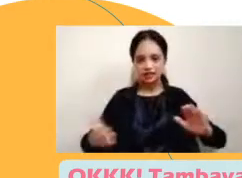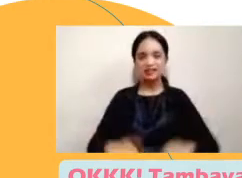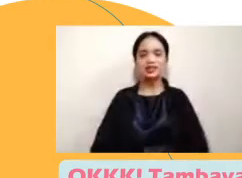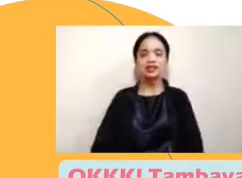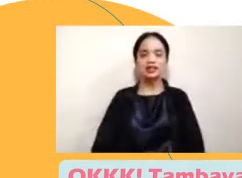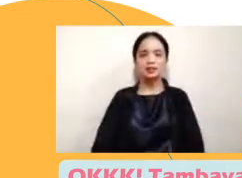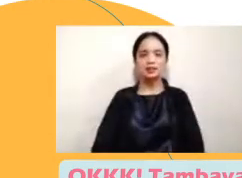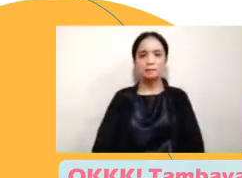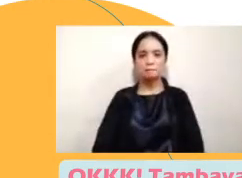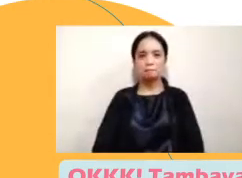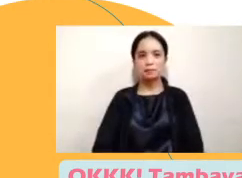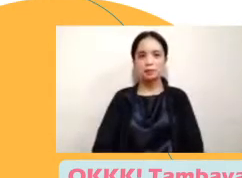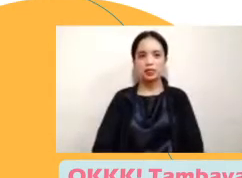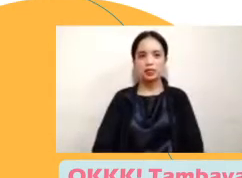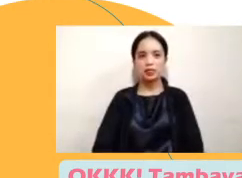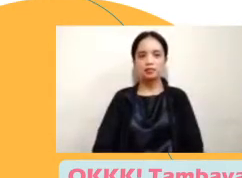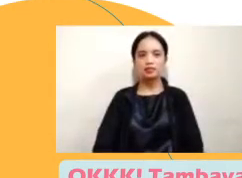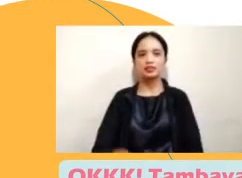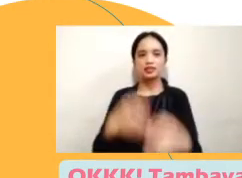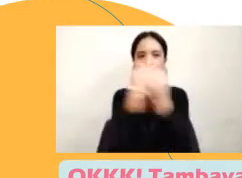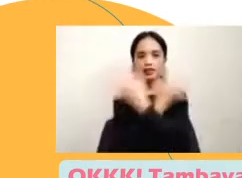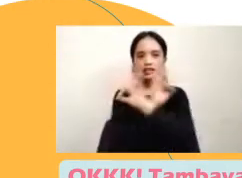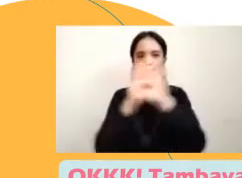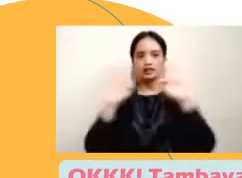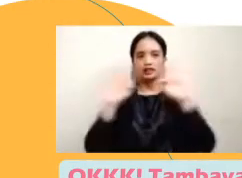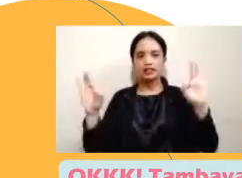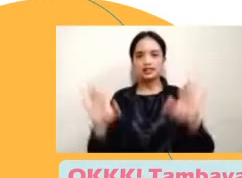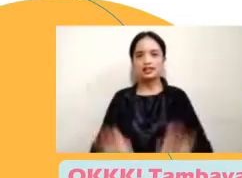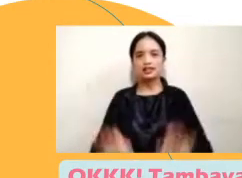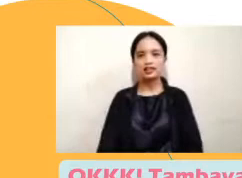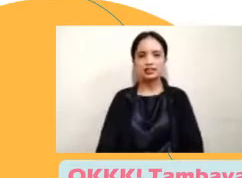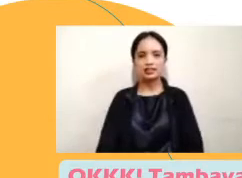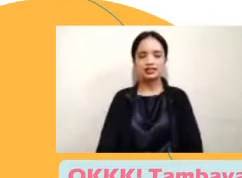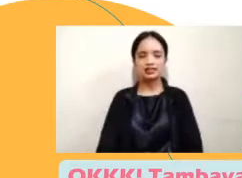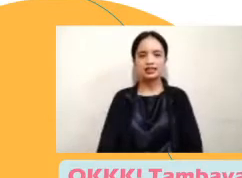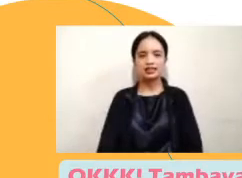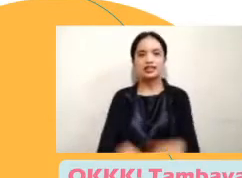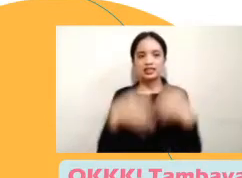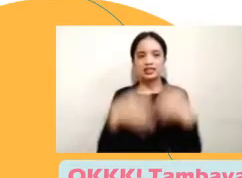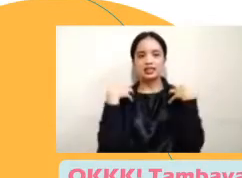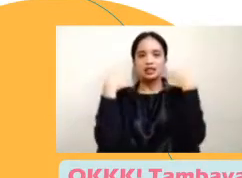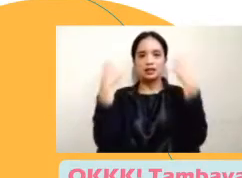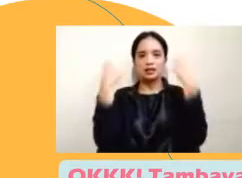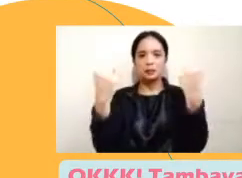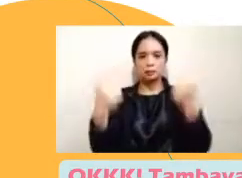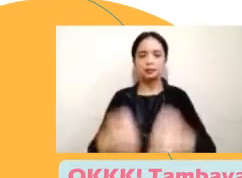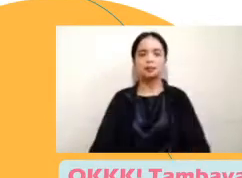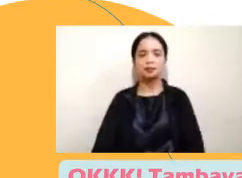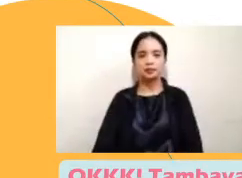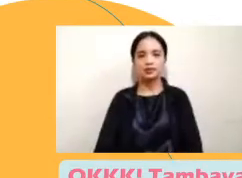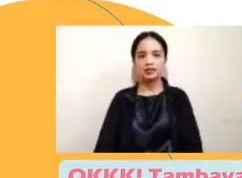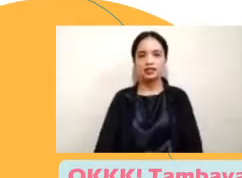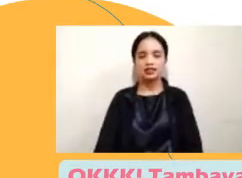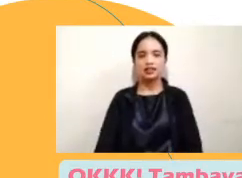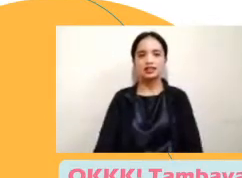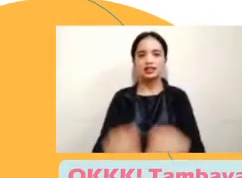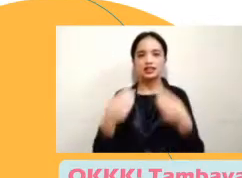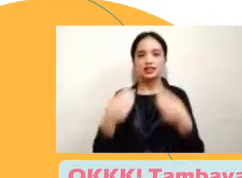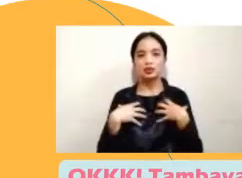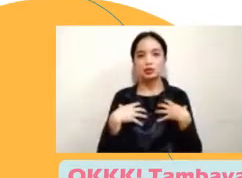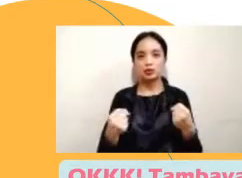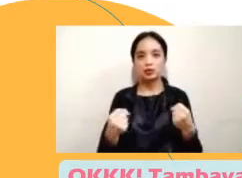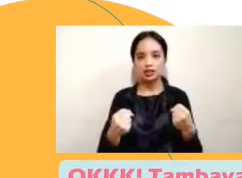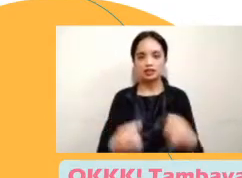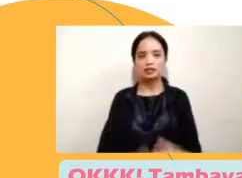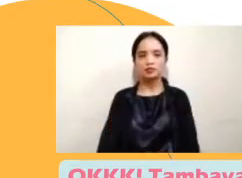Kapayapaan. Kalayaan. Yaan. Kalakasan. Kalakasan. Kalusugan.